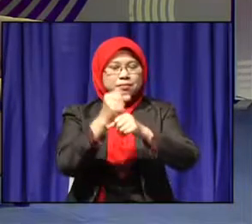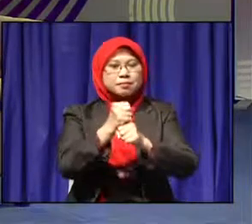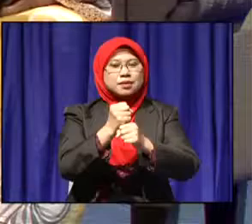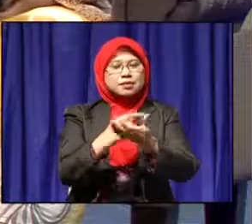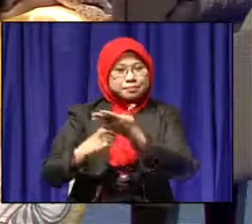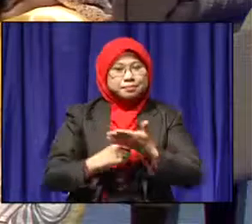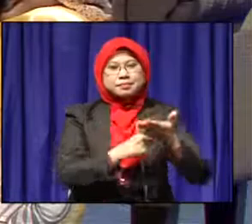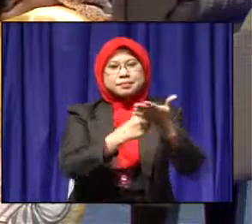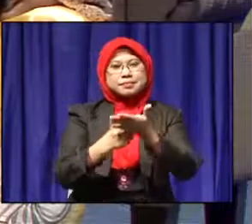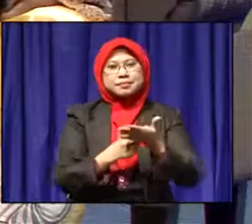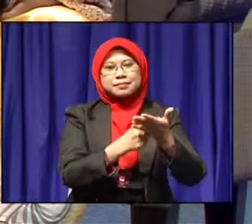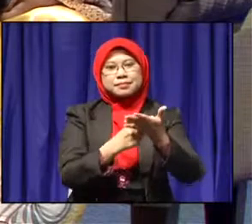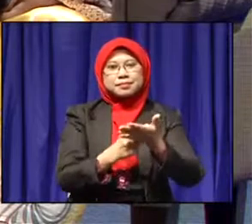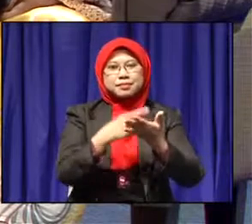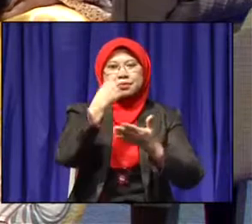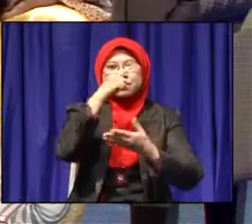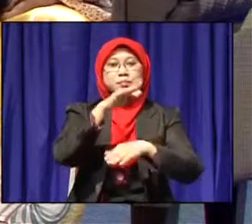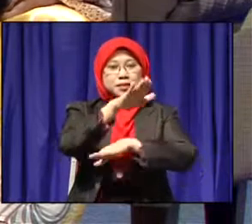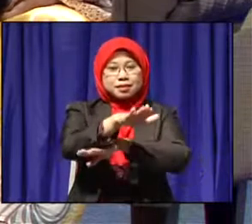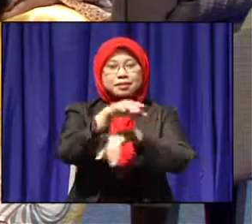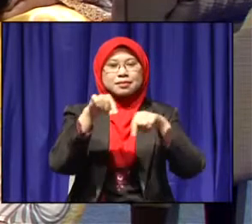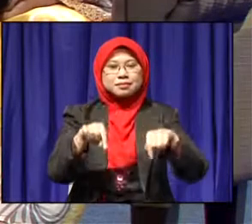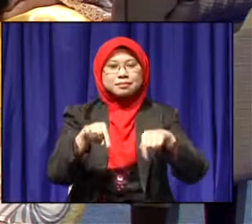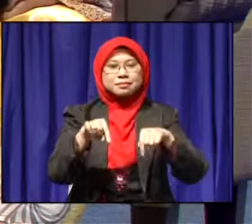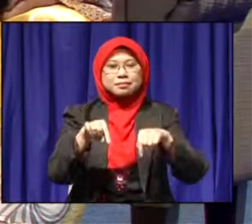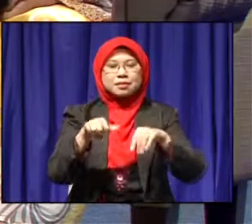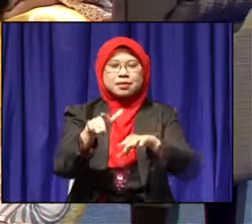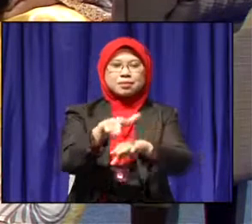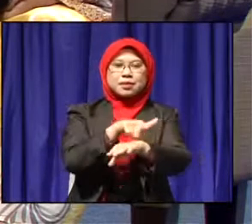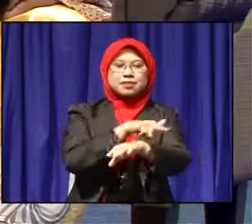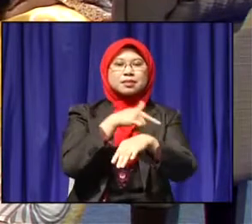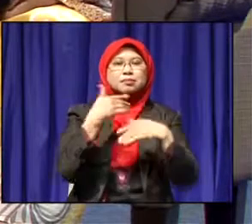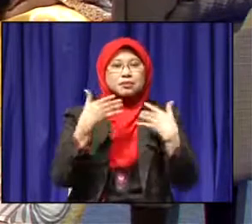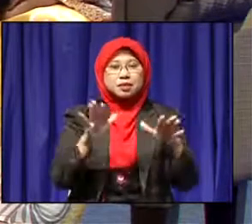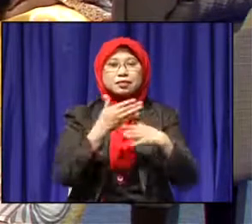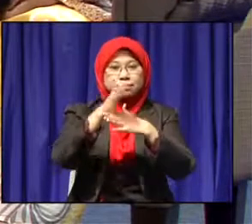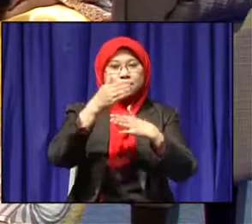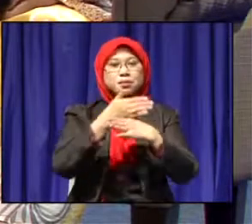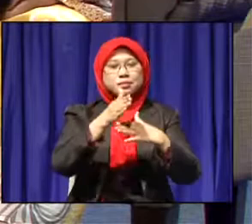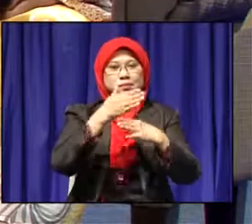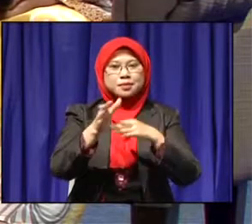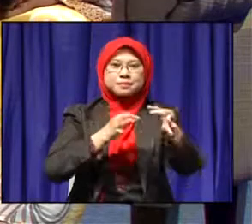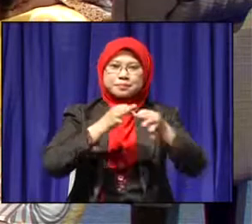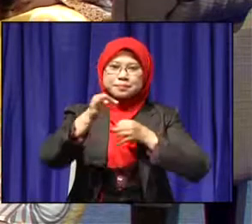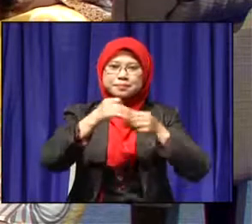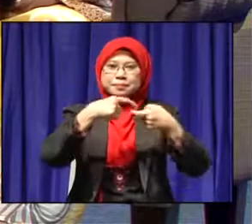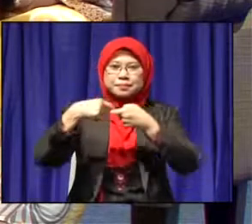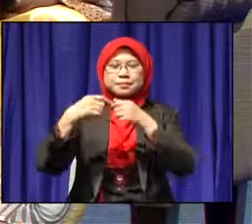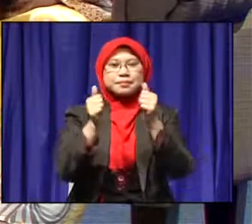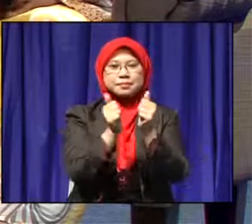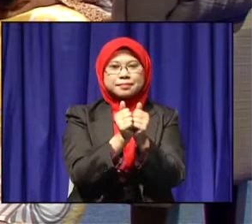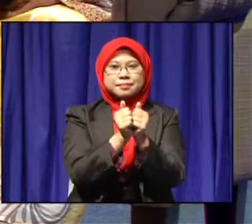perbincangan kita pada petang ini sepanjang yang telah kami kongsikan penerangan berkaitan